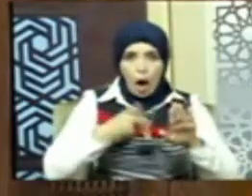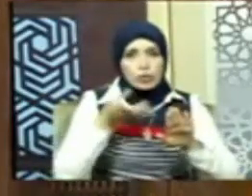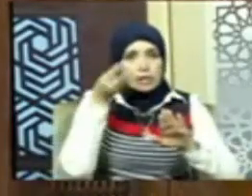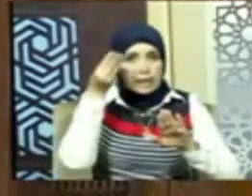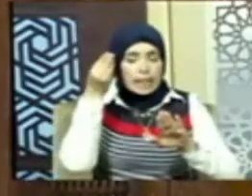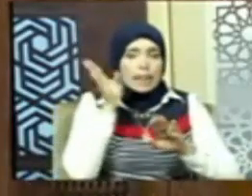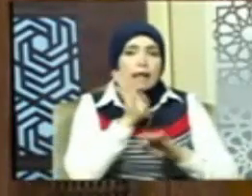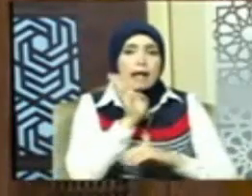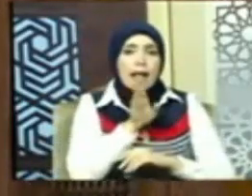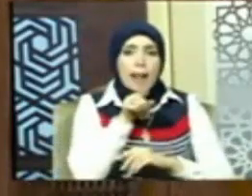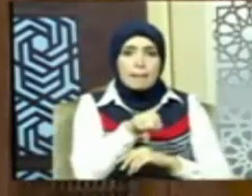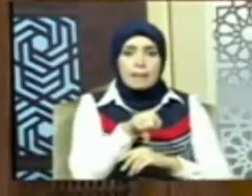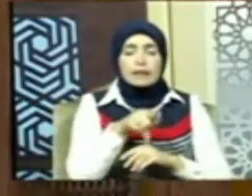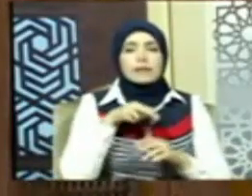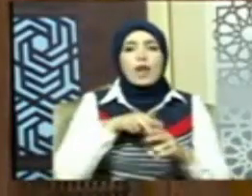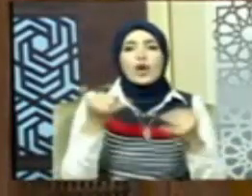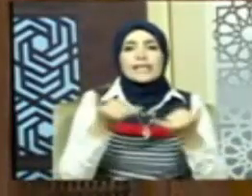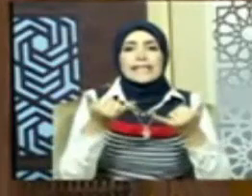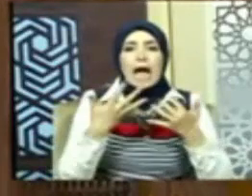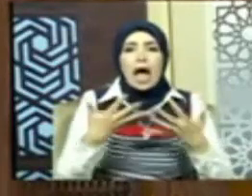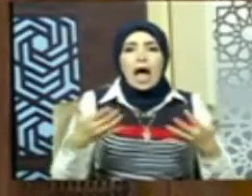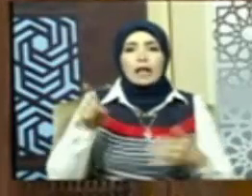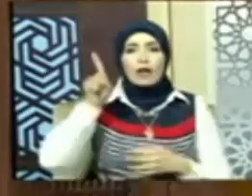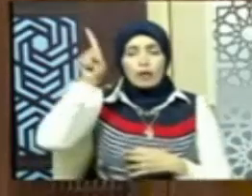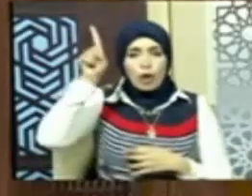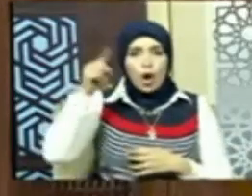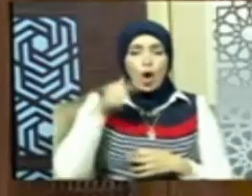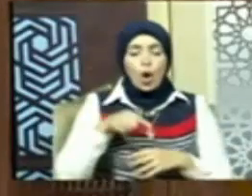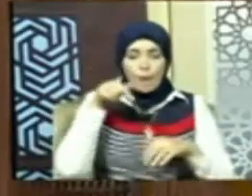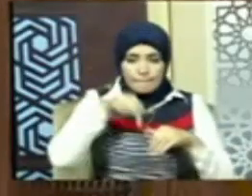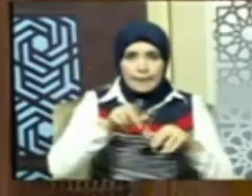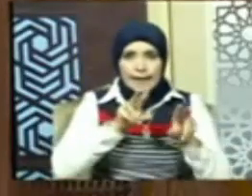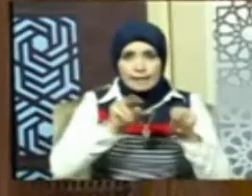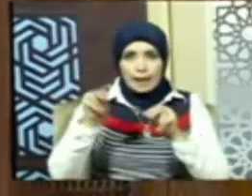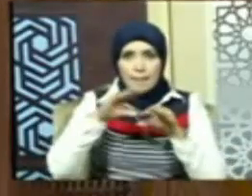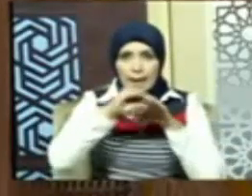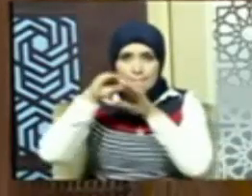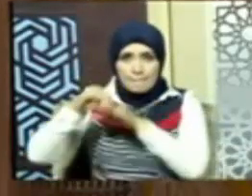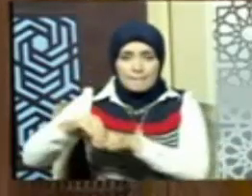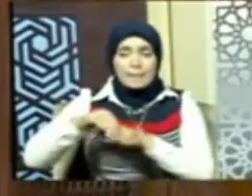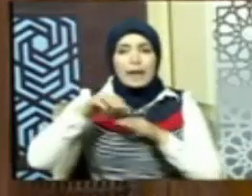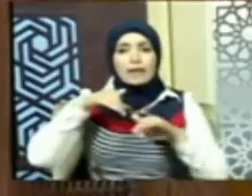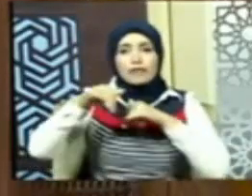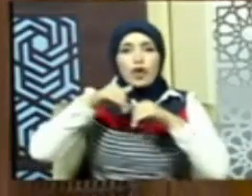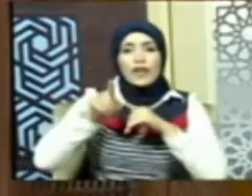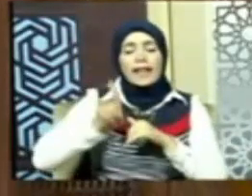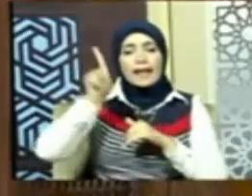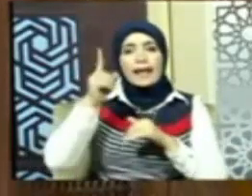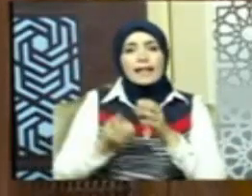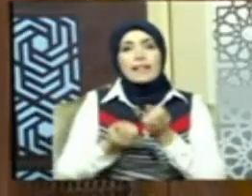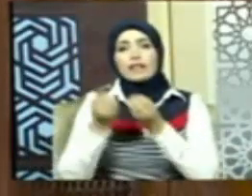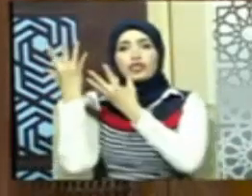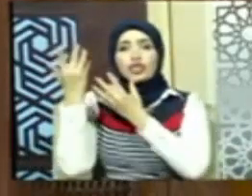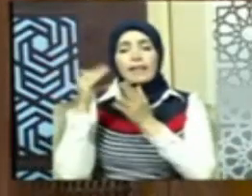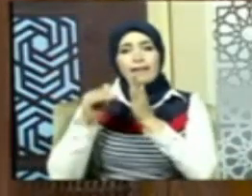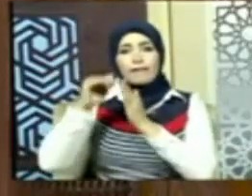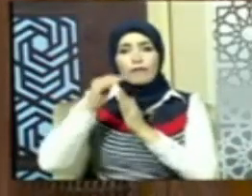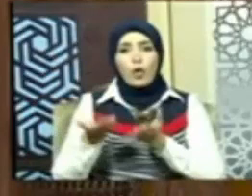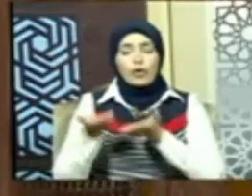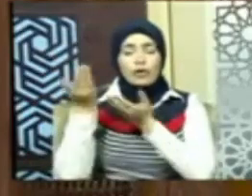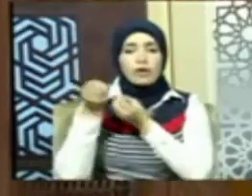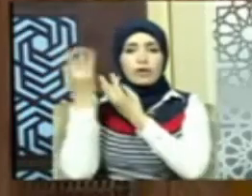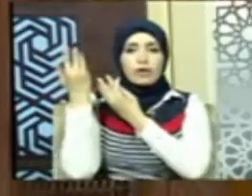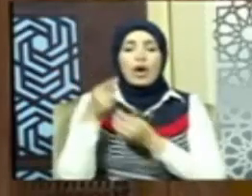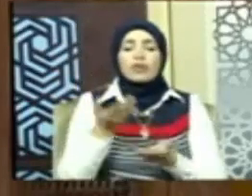علما سهل الله له به طريقا إلى الجنة. صلوات ربي وسلامه